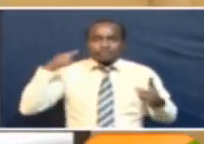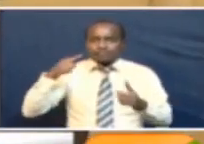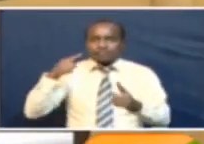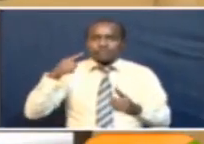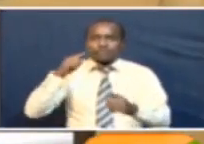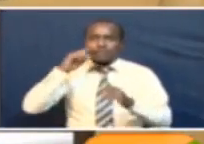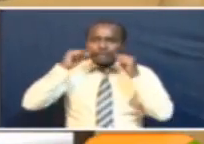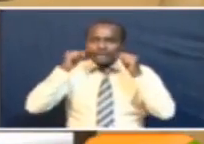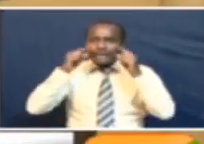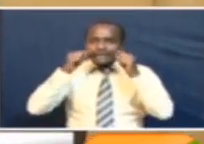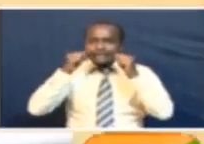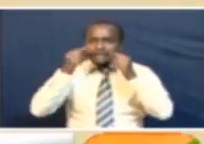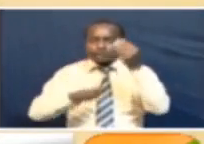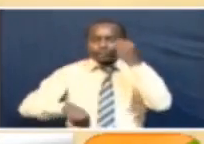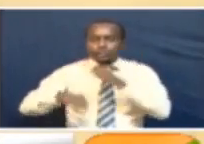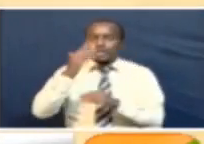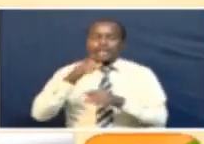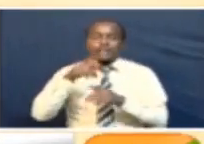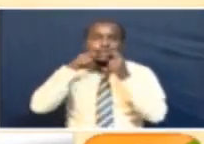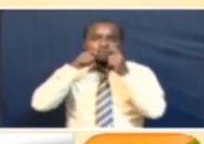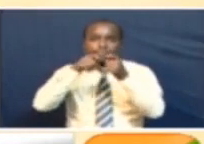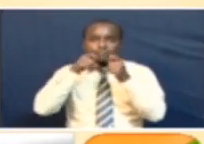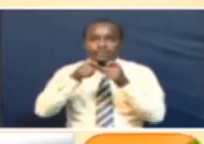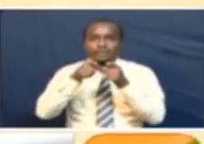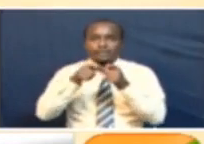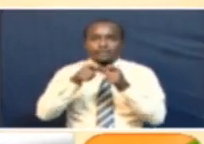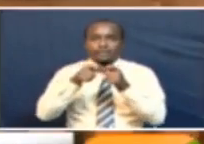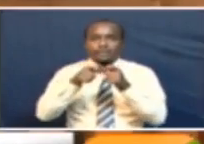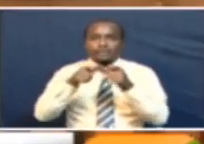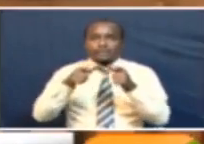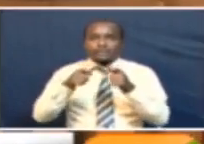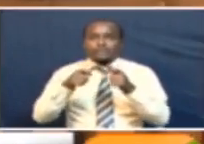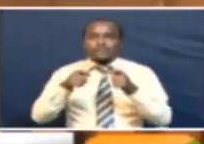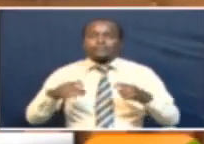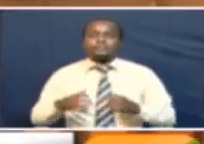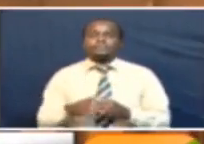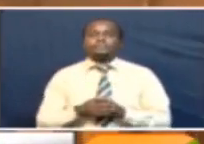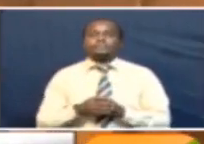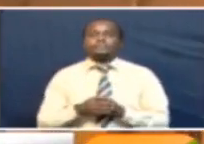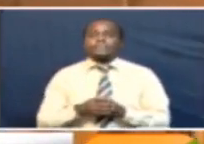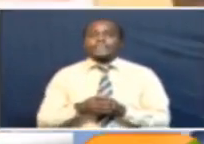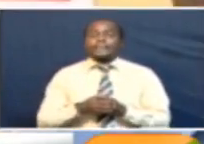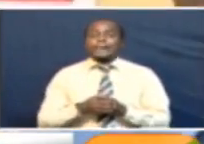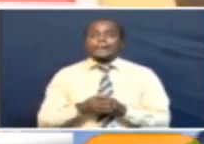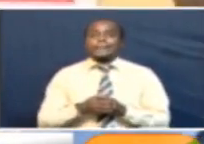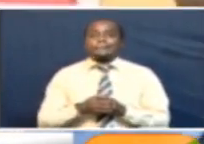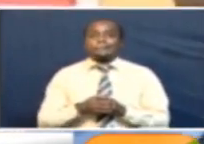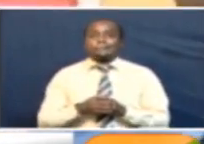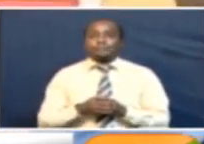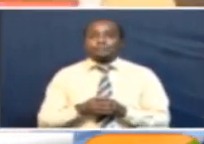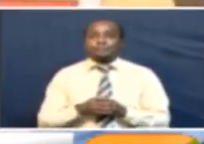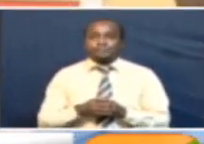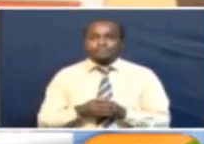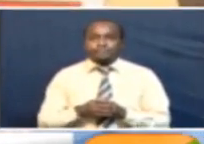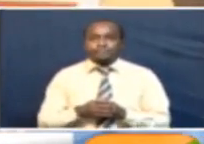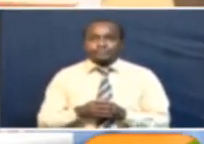ya kuuza nyama yake kwa wakazi wasio na habari kwamba minofu walikuwa waitafune ni ya mnyama huyo.